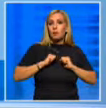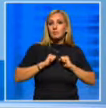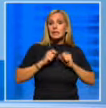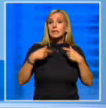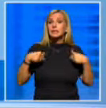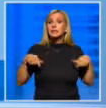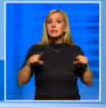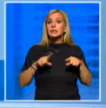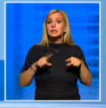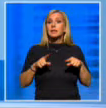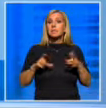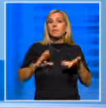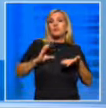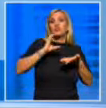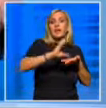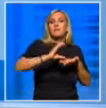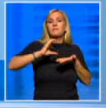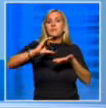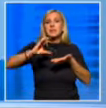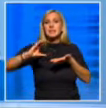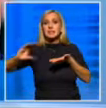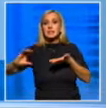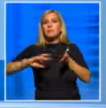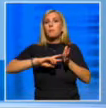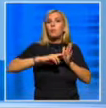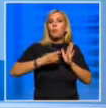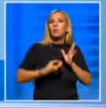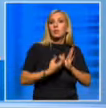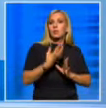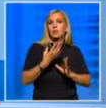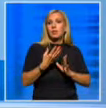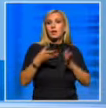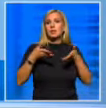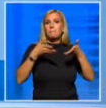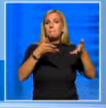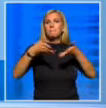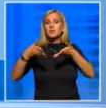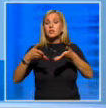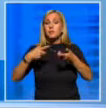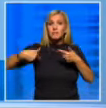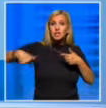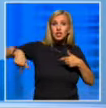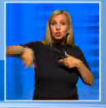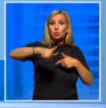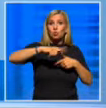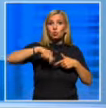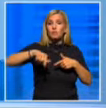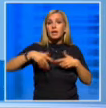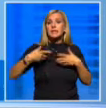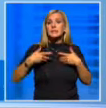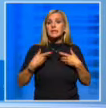да имаме повече инвестиции в модерна инфраструктура. Всичко това изисква да